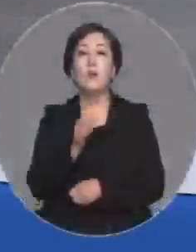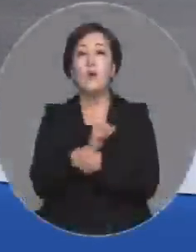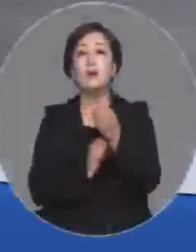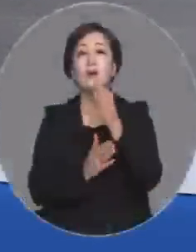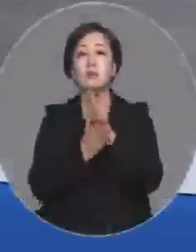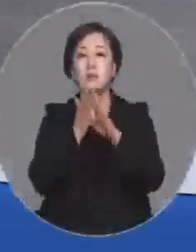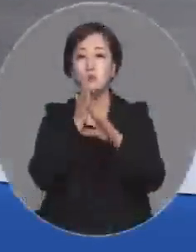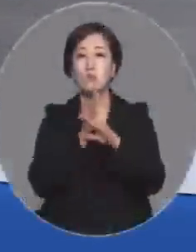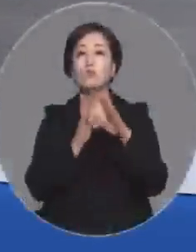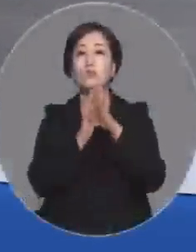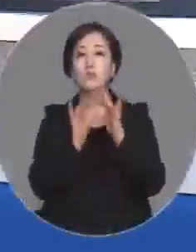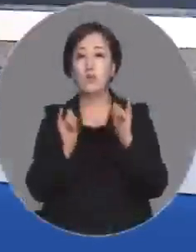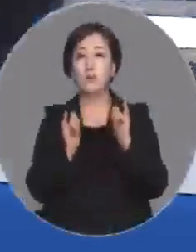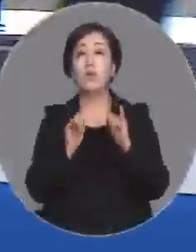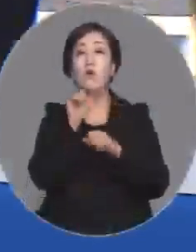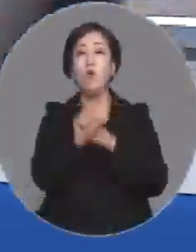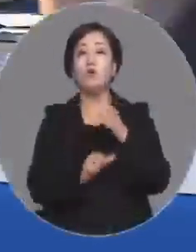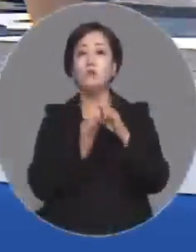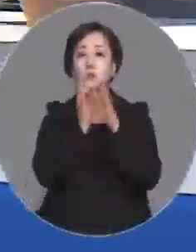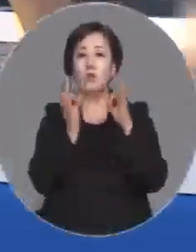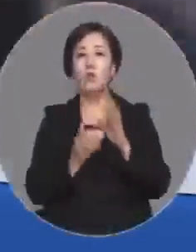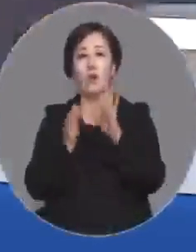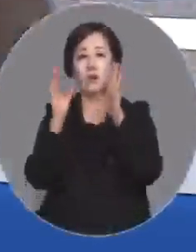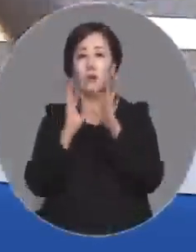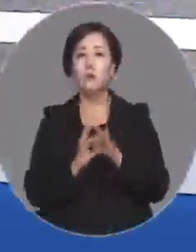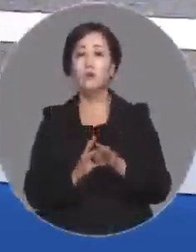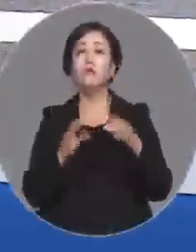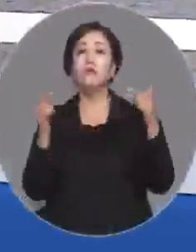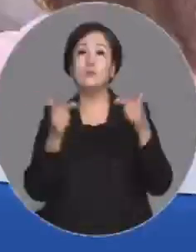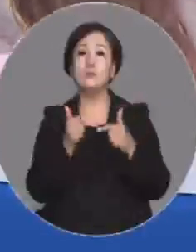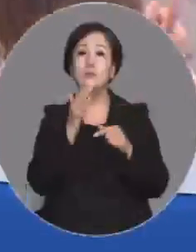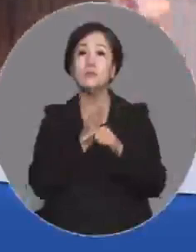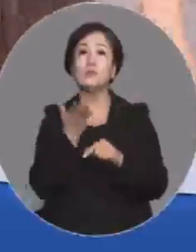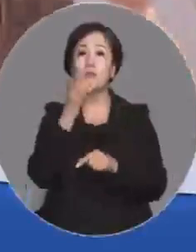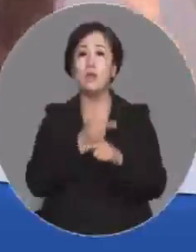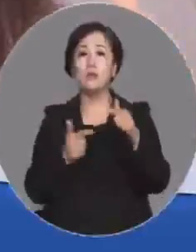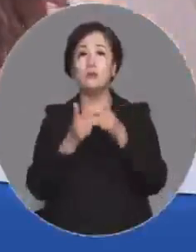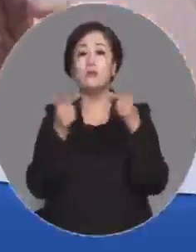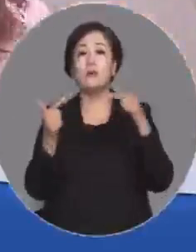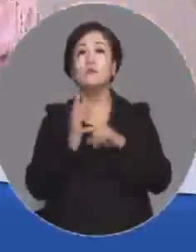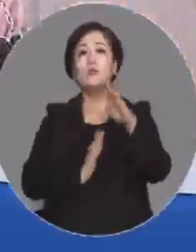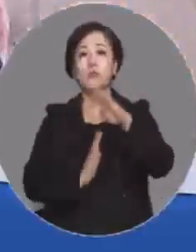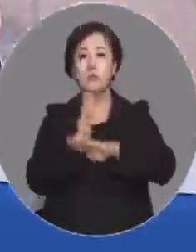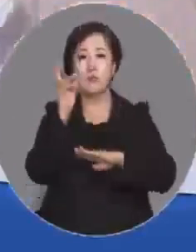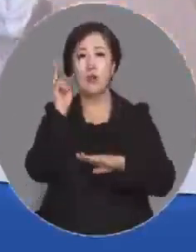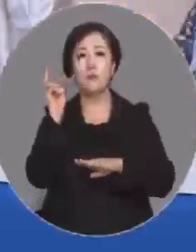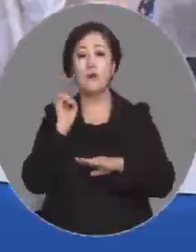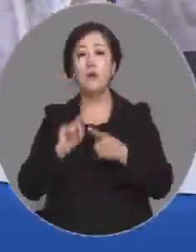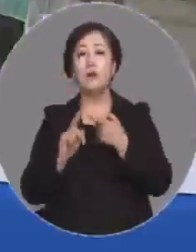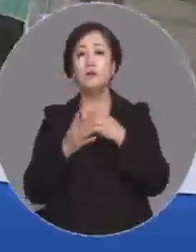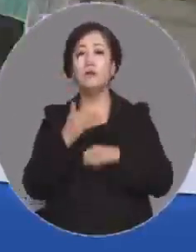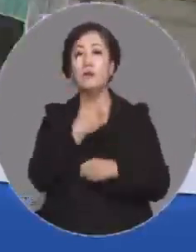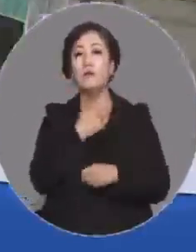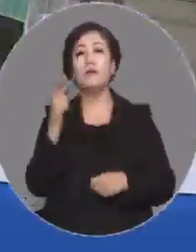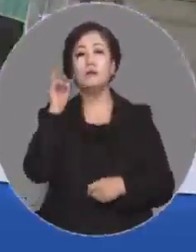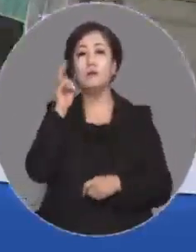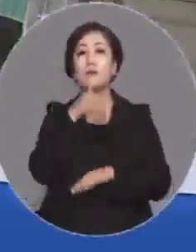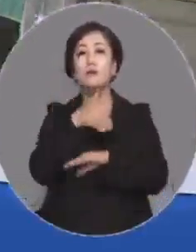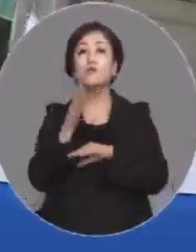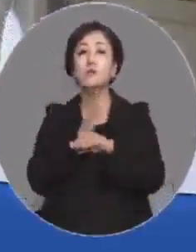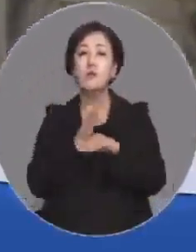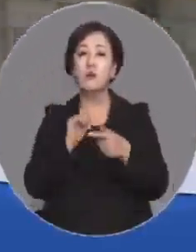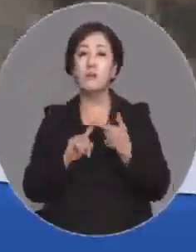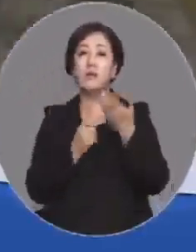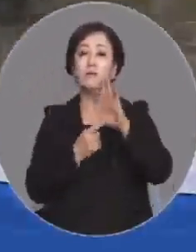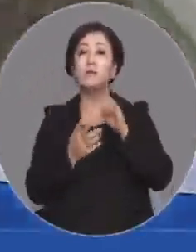광역도시 울산의 인구가 5년 넘게 줄고 있는데 앞으로 이 감소세는 더욱 거세질 거란 우울한 전망이 나오고